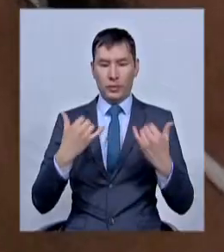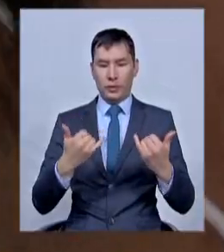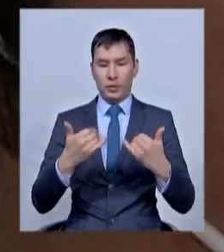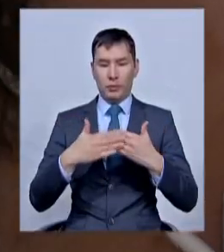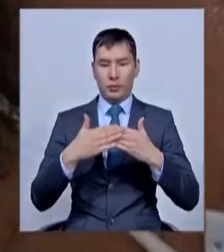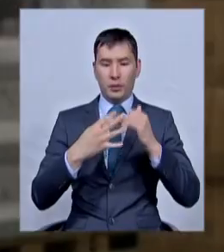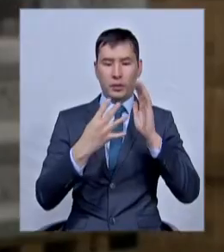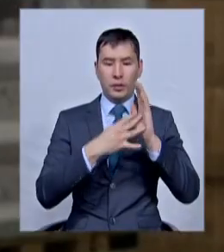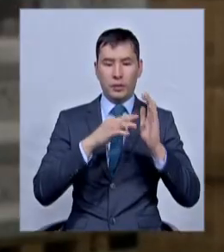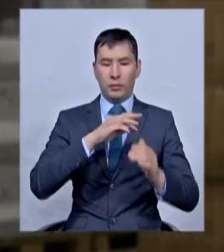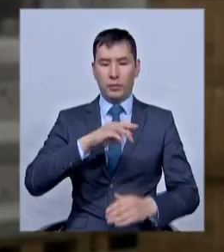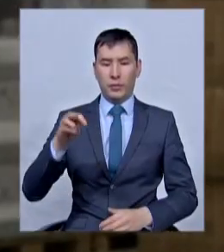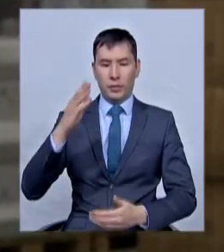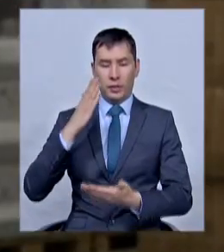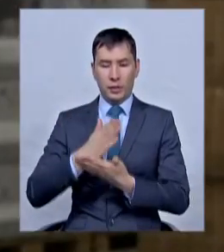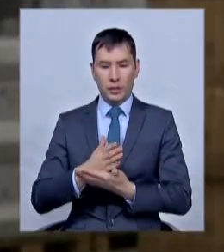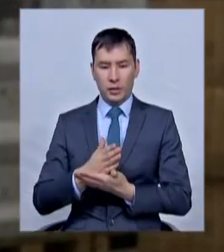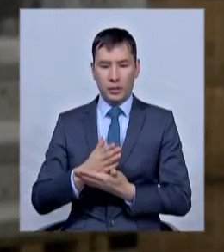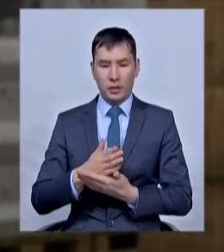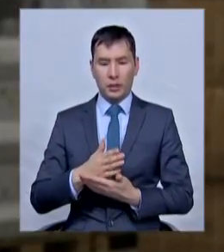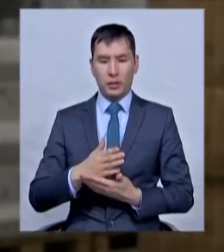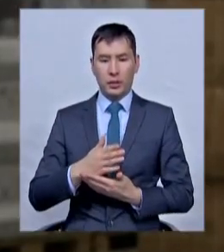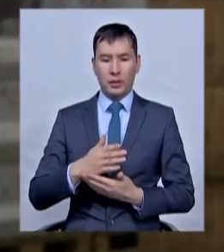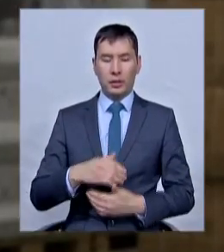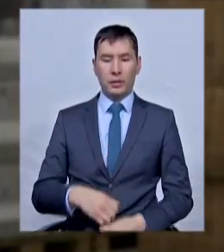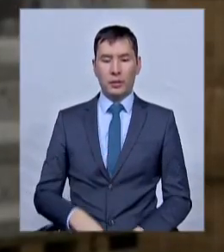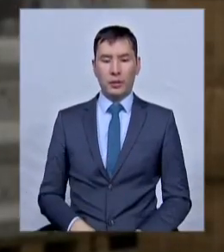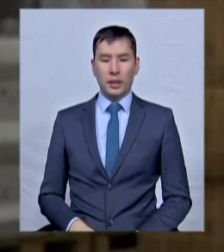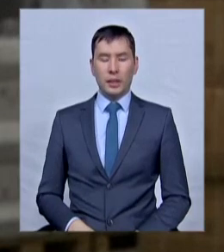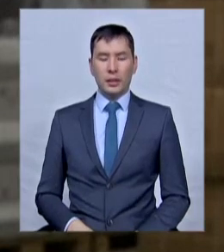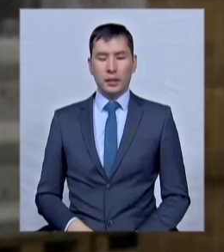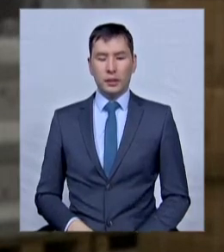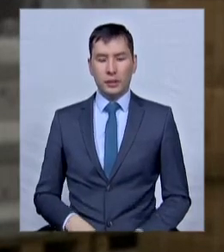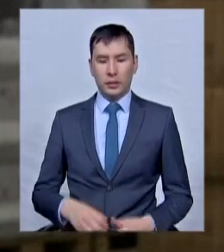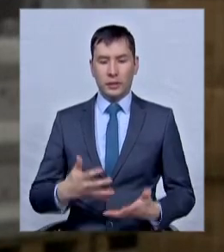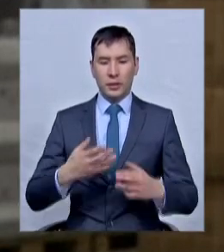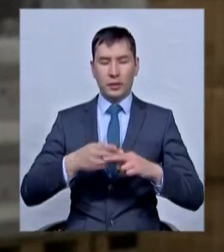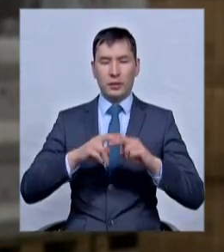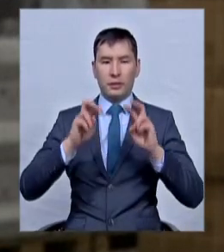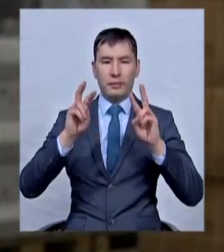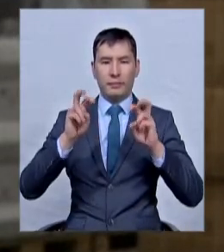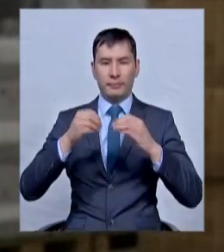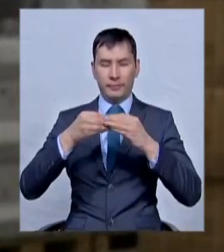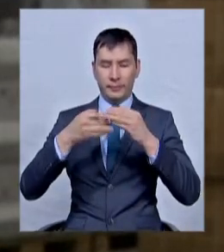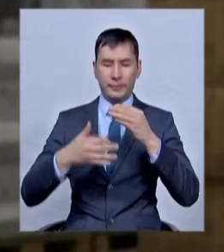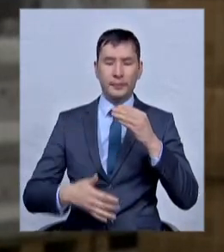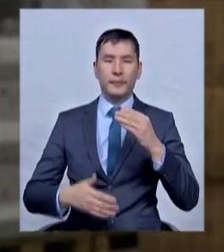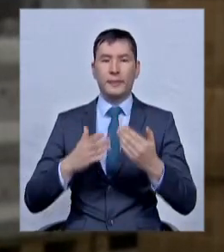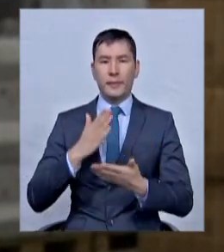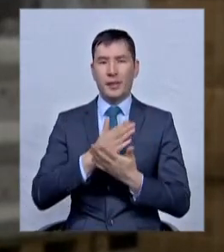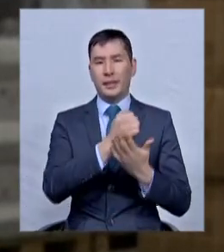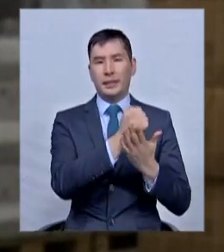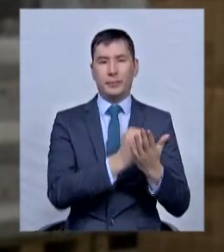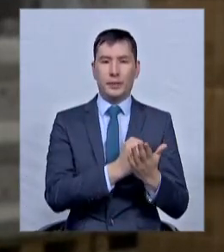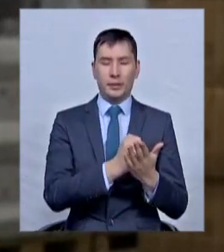аса система бар. Система жаңа шприц 5 миллилитр. Соның барлығы әрқайсы 7-7 миллионнан кедендік қоймаларда